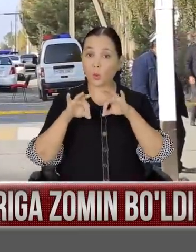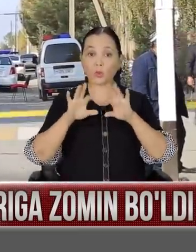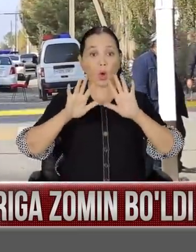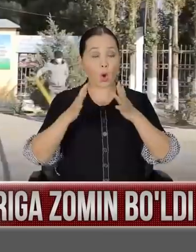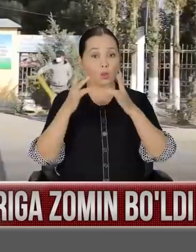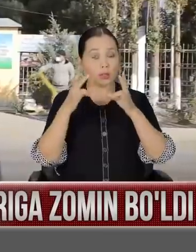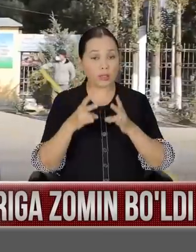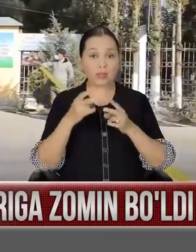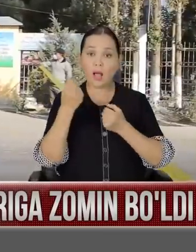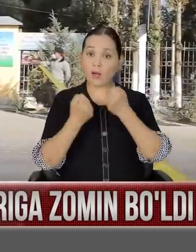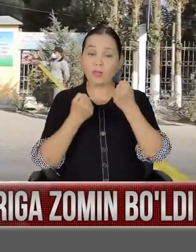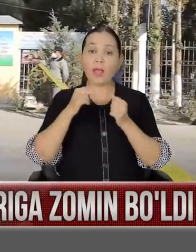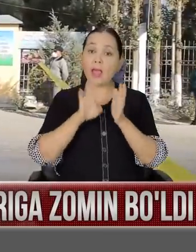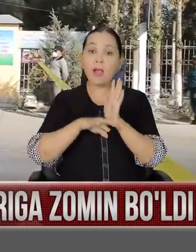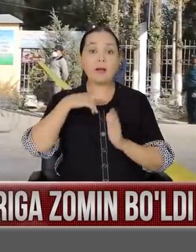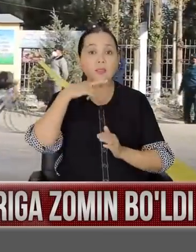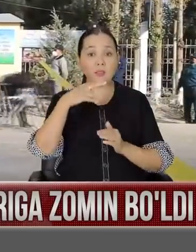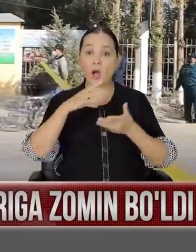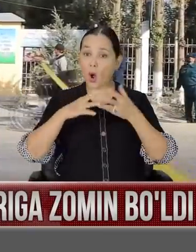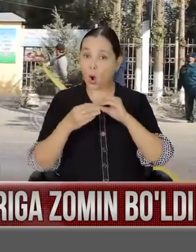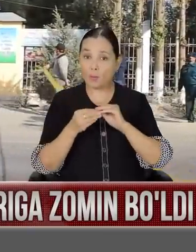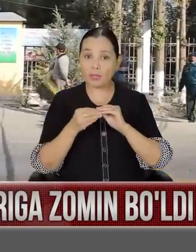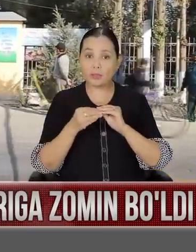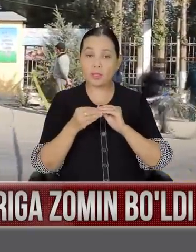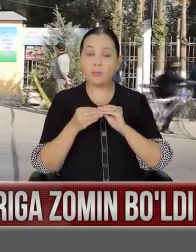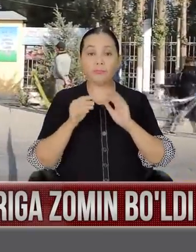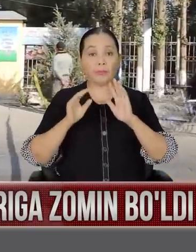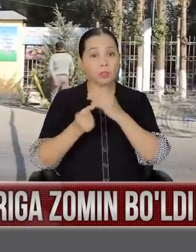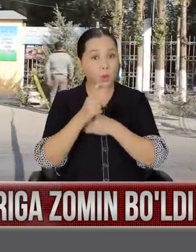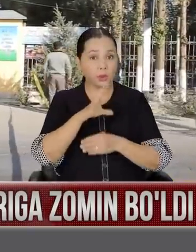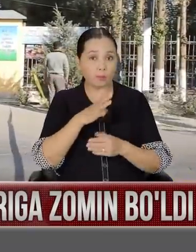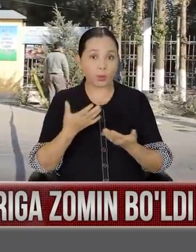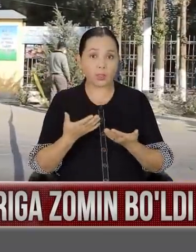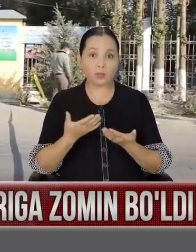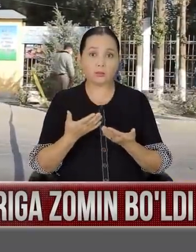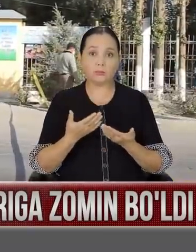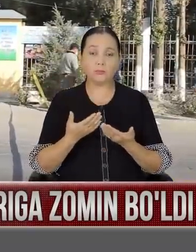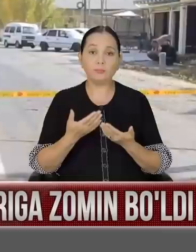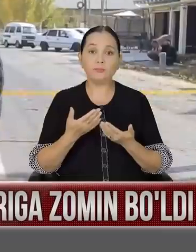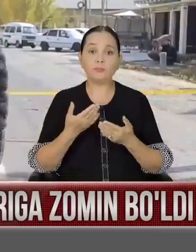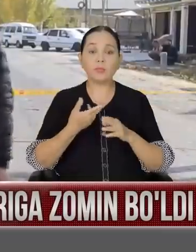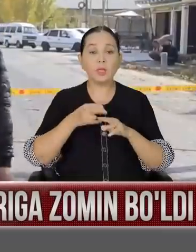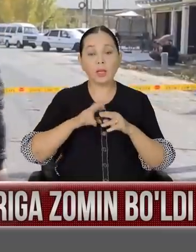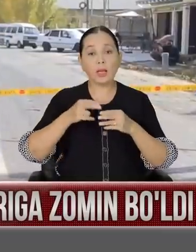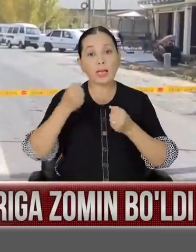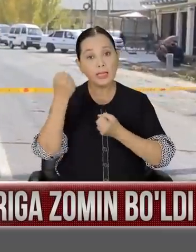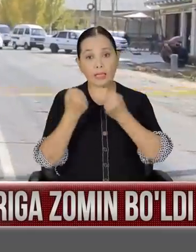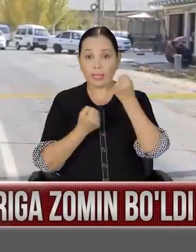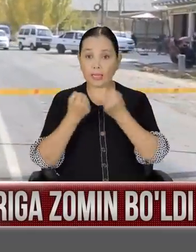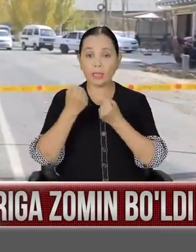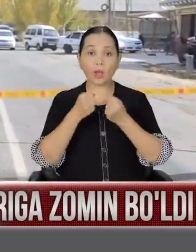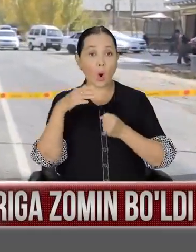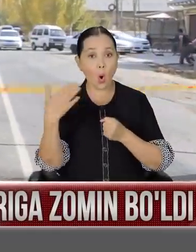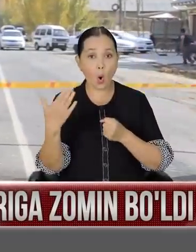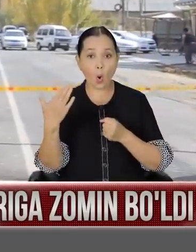hodisasi haydovchini ehtiyotsizligi oqibatida sodir bo'lgan. Tam bu tarafga kelayotgandim, o'ng